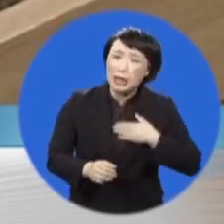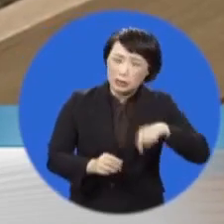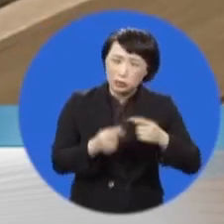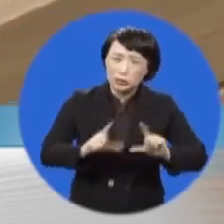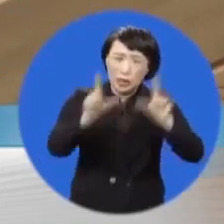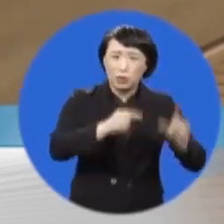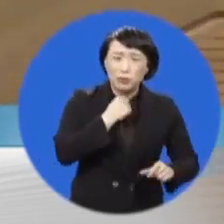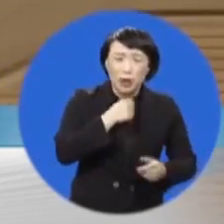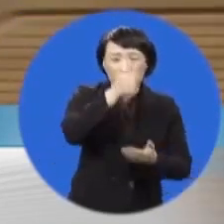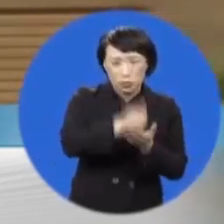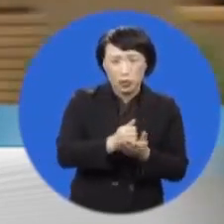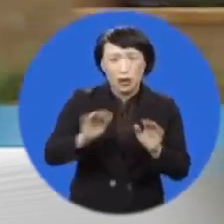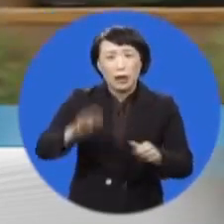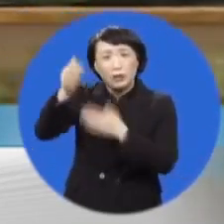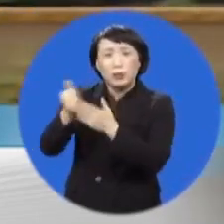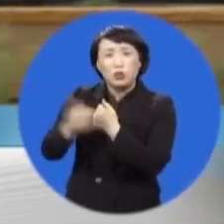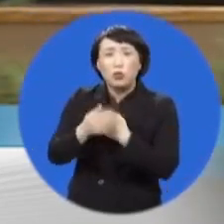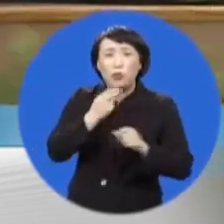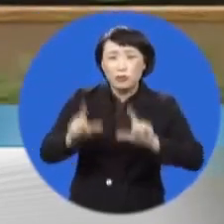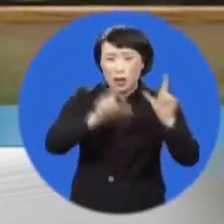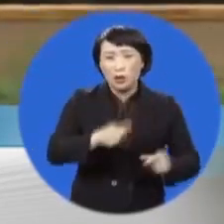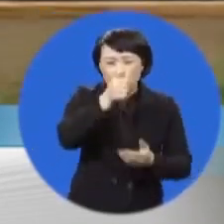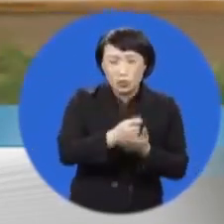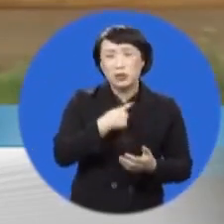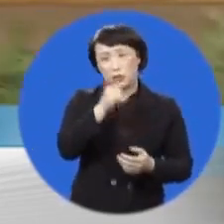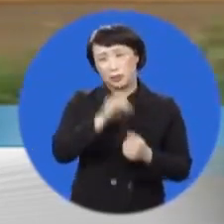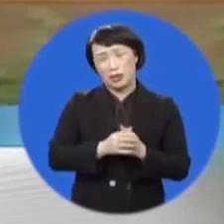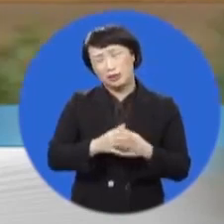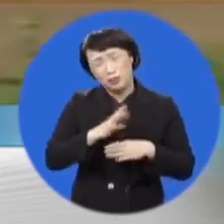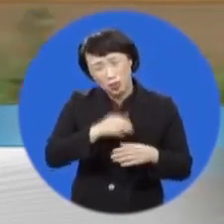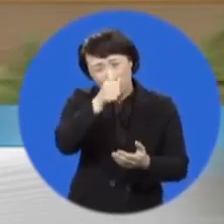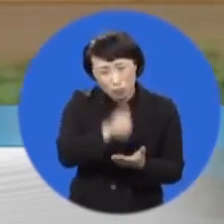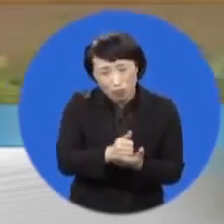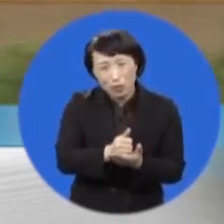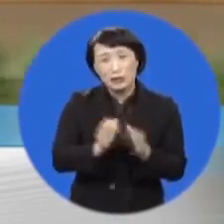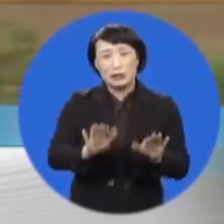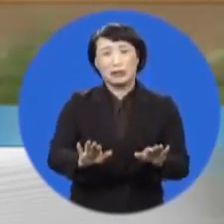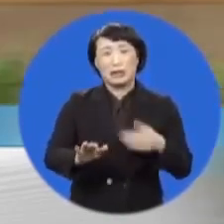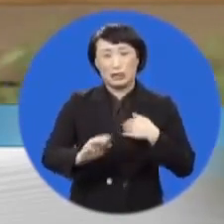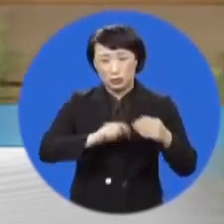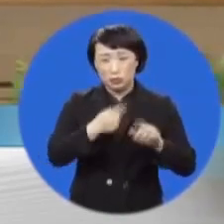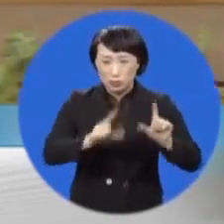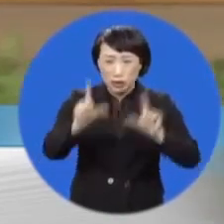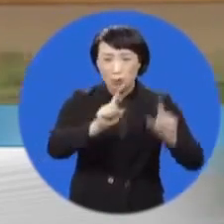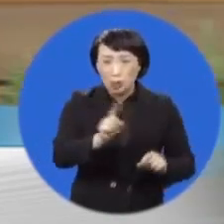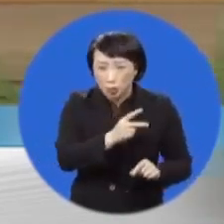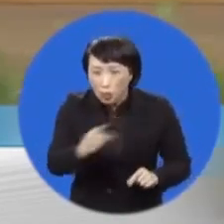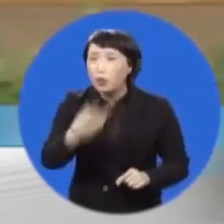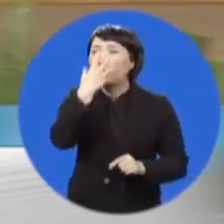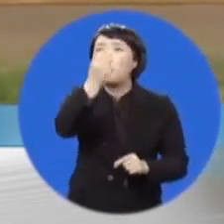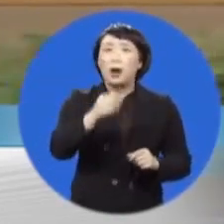줍니다 하나님의 도움이 올 수도 살겠다 금지입니다 느 좋은 죄입니다 스스로 방 당은 초반입니다